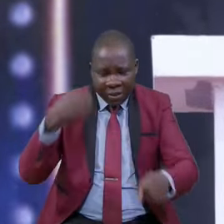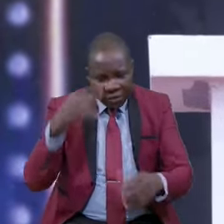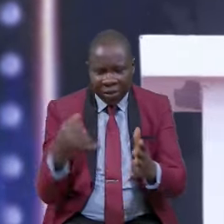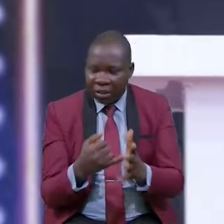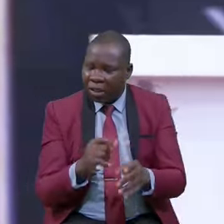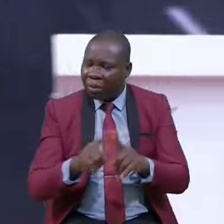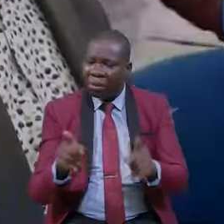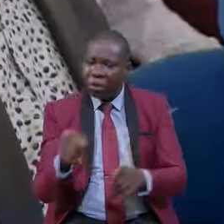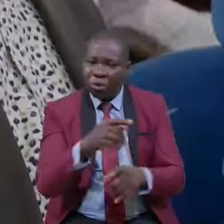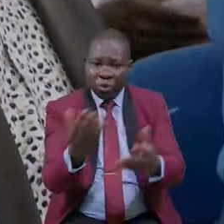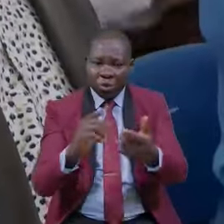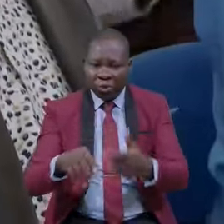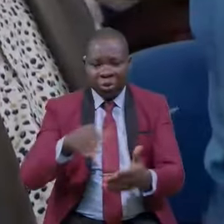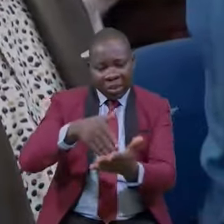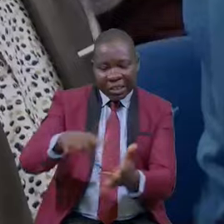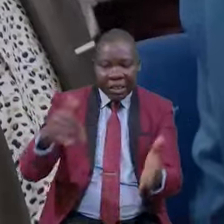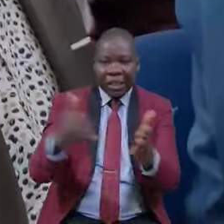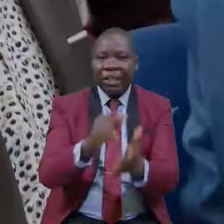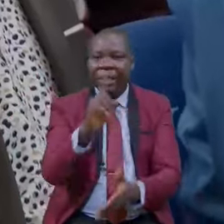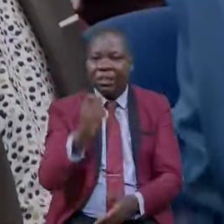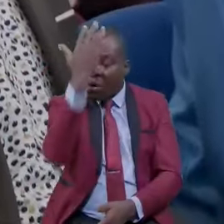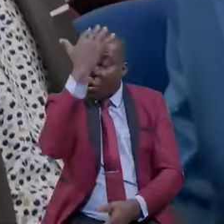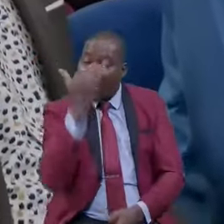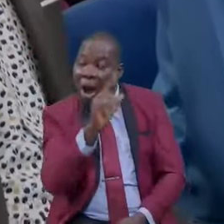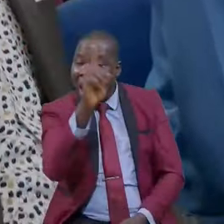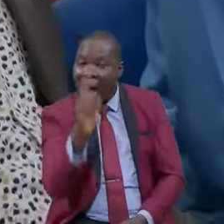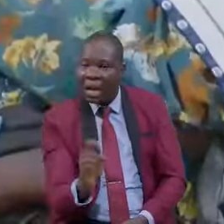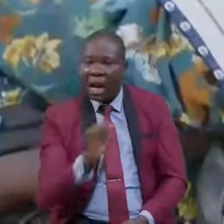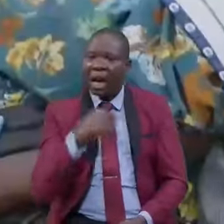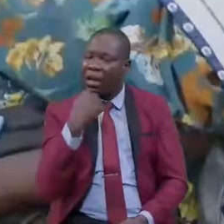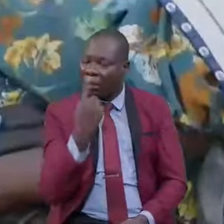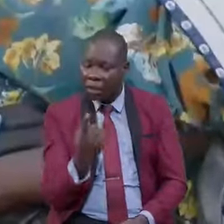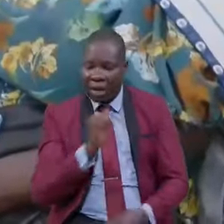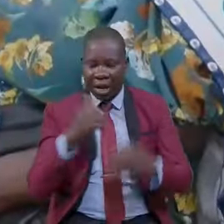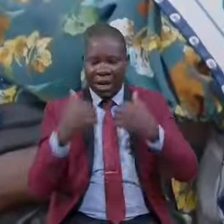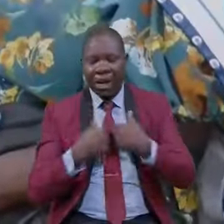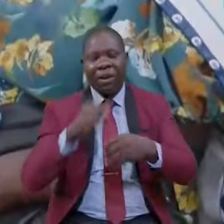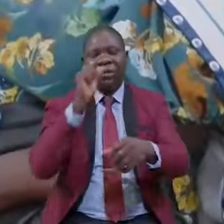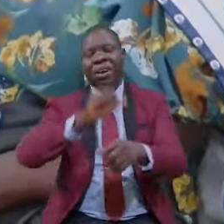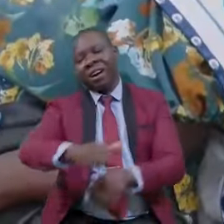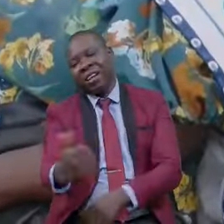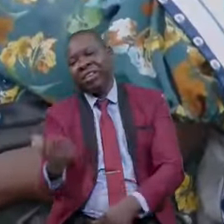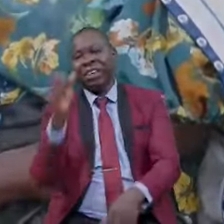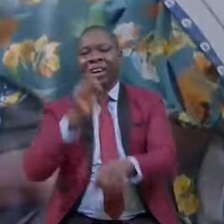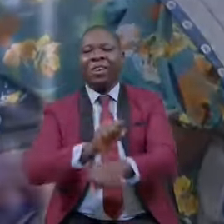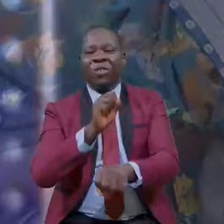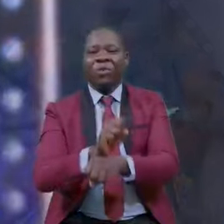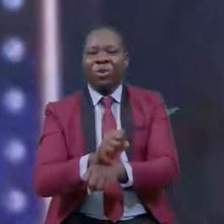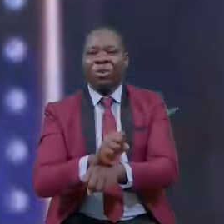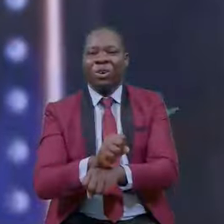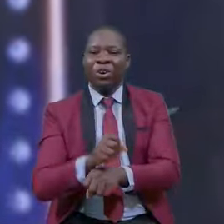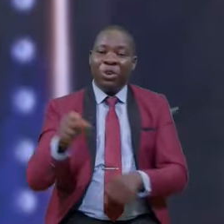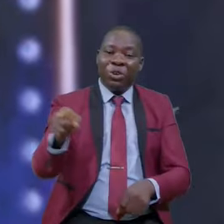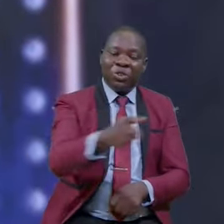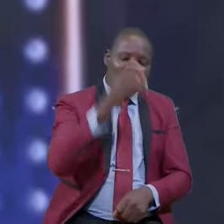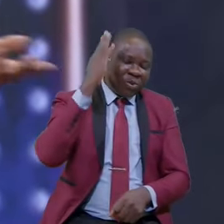J'ai dit j'ai un devoir. You will receive. Tu vas résister